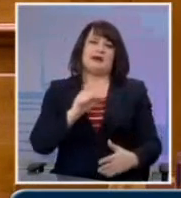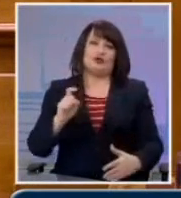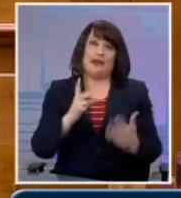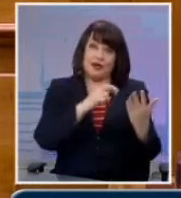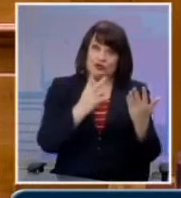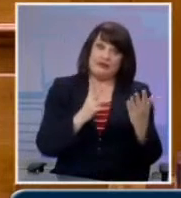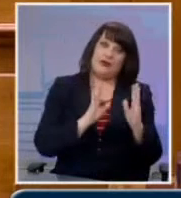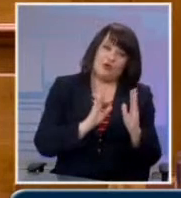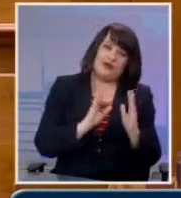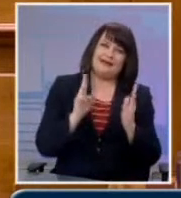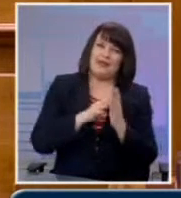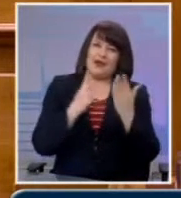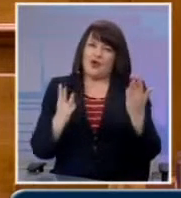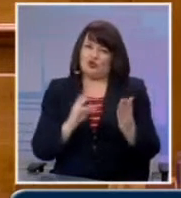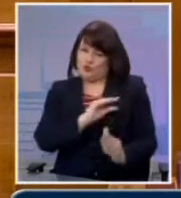27.